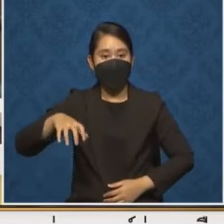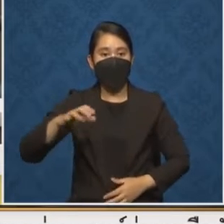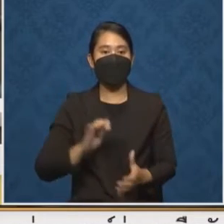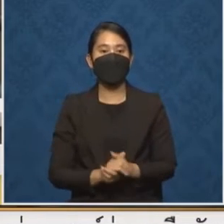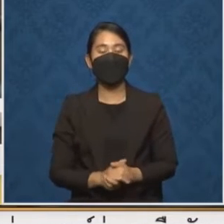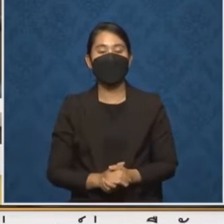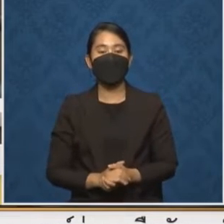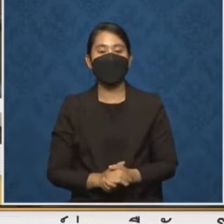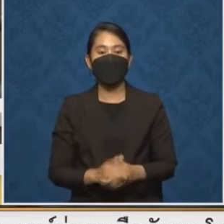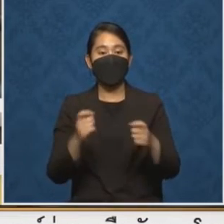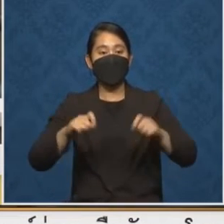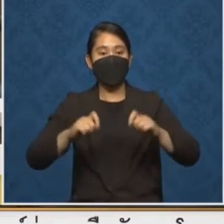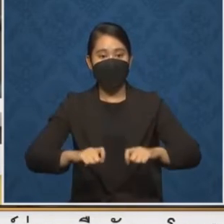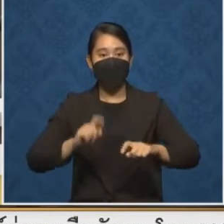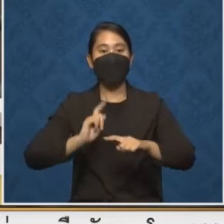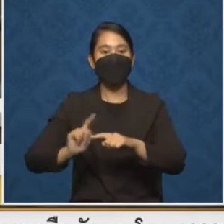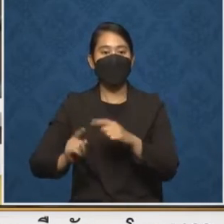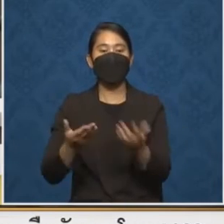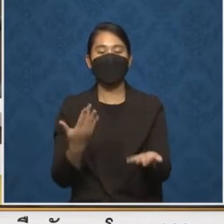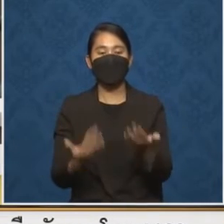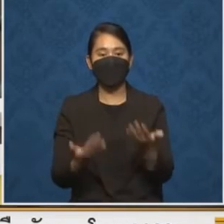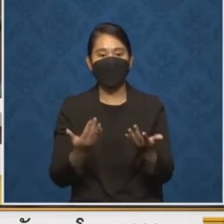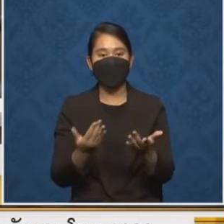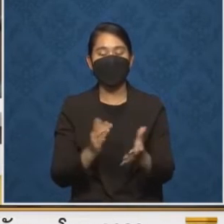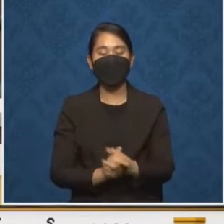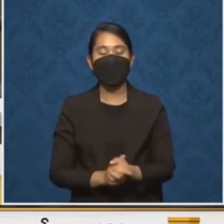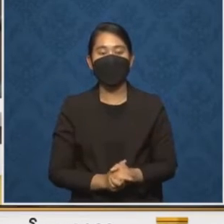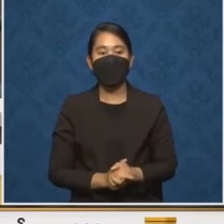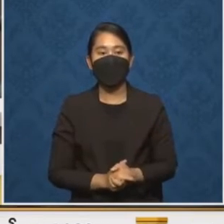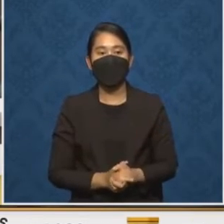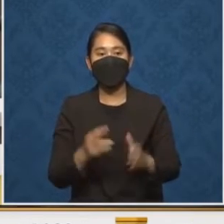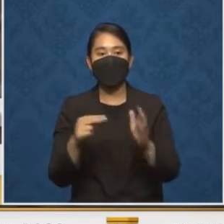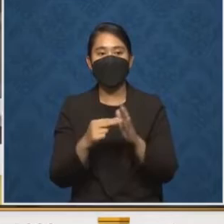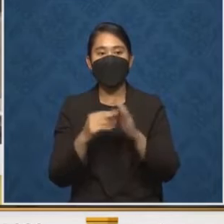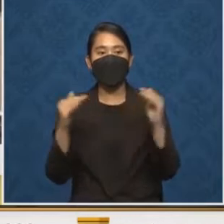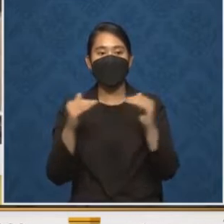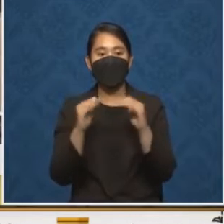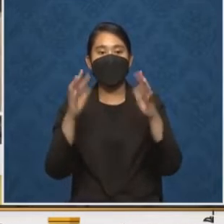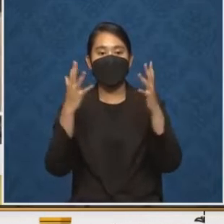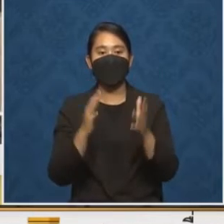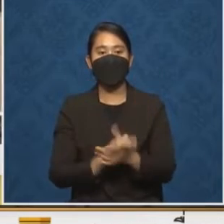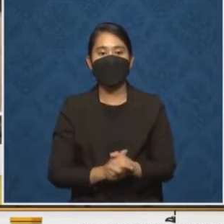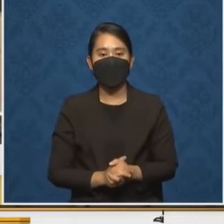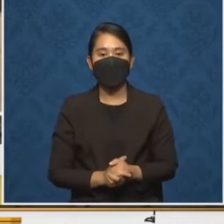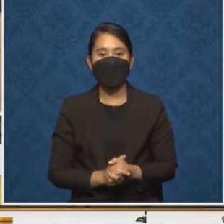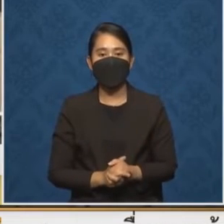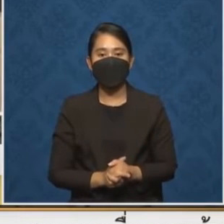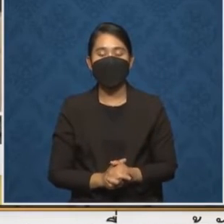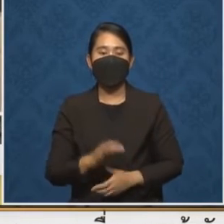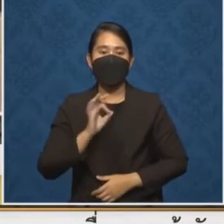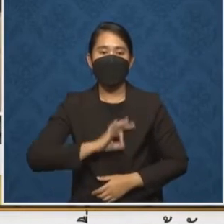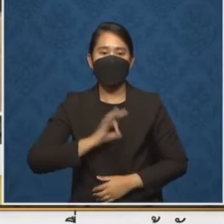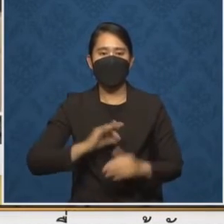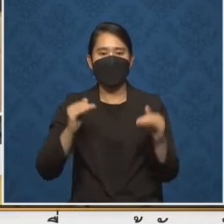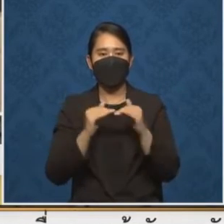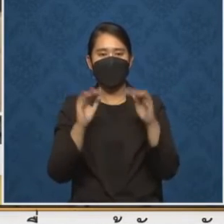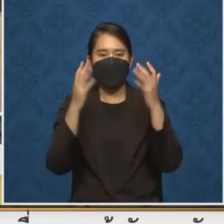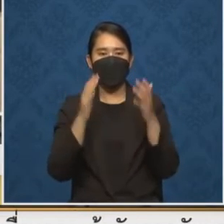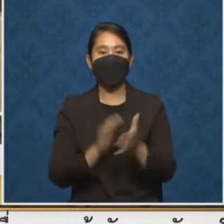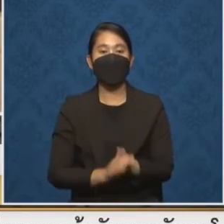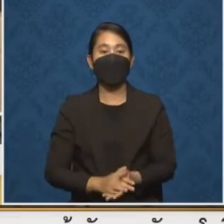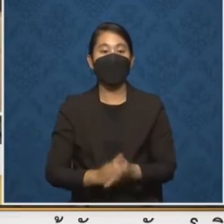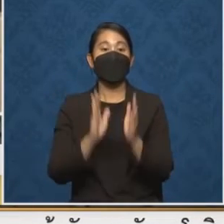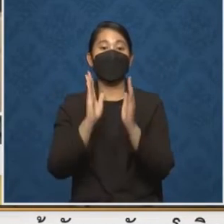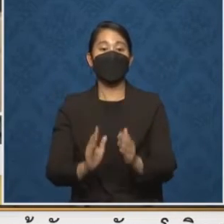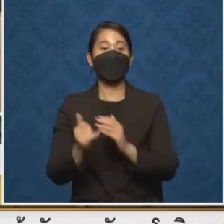็นอนุญาตตลาการก็แล้วแต่ถ้าเกิดความไมเป็ธรมขึ้น ถ้าเปนกลงทุนต่าง